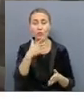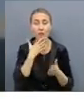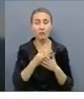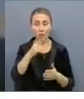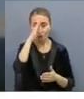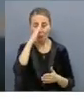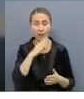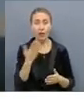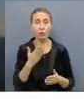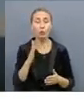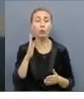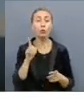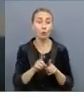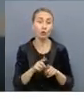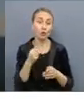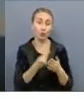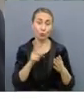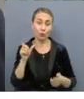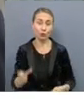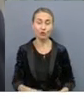тоже художник.